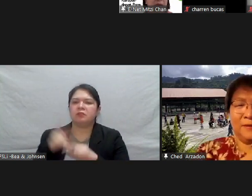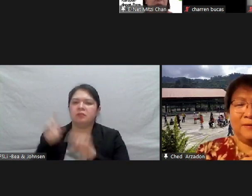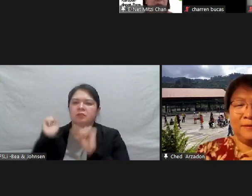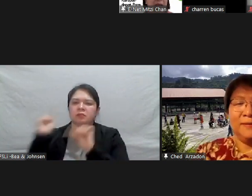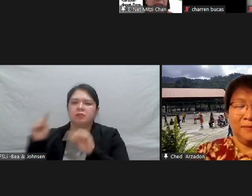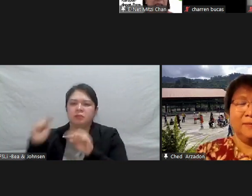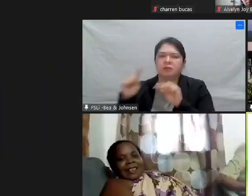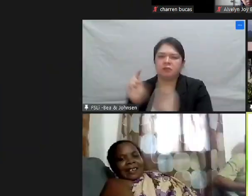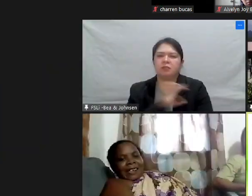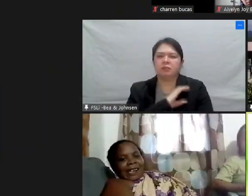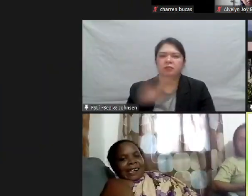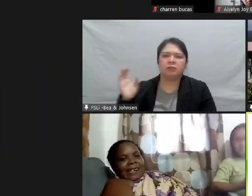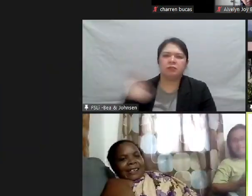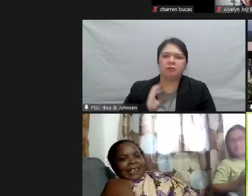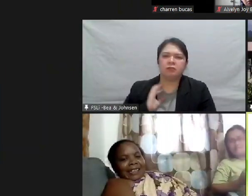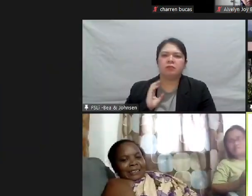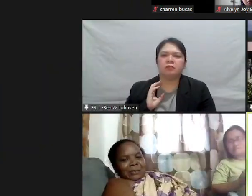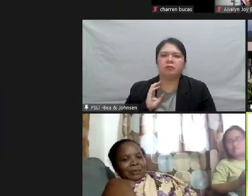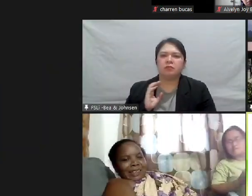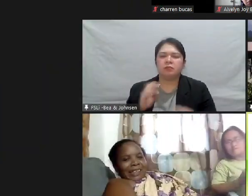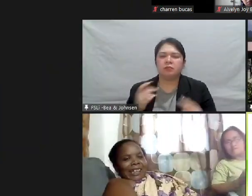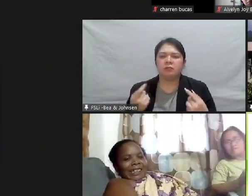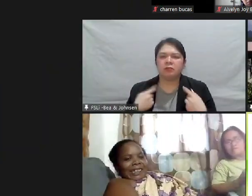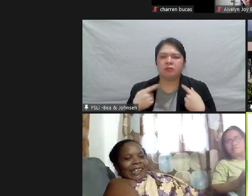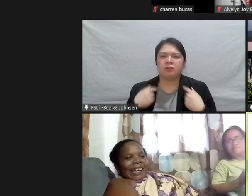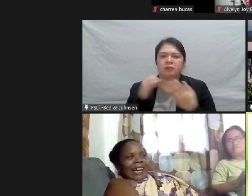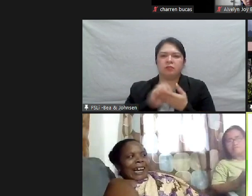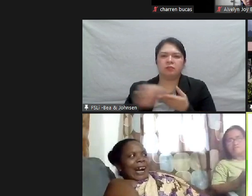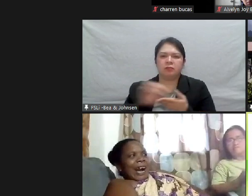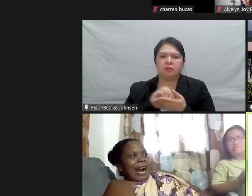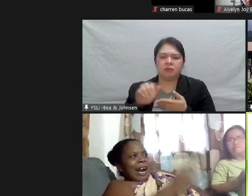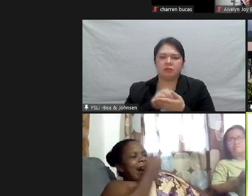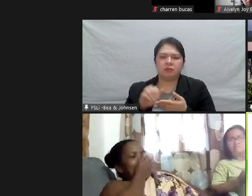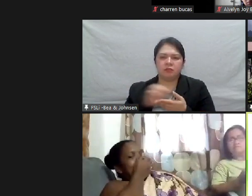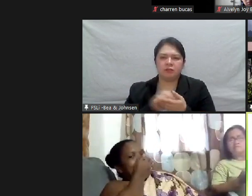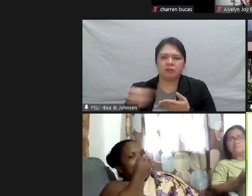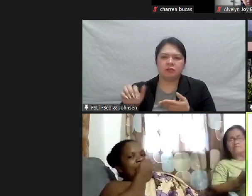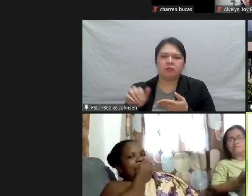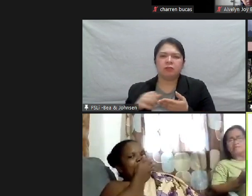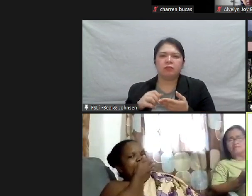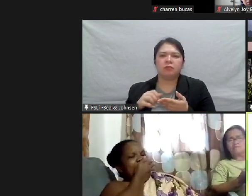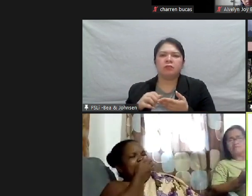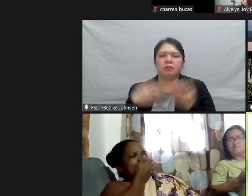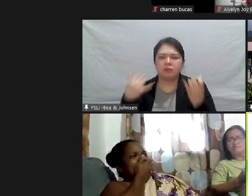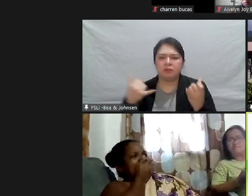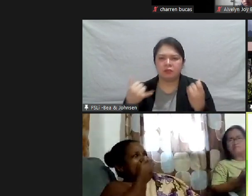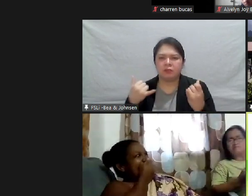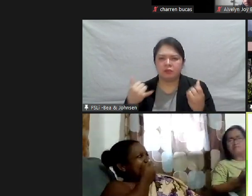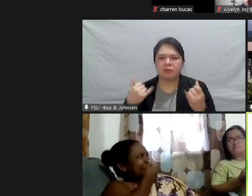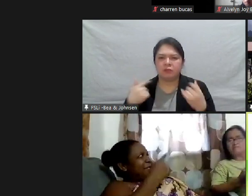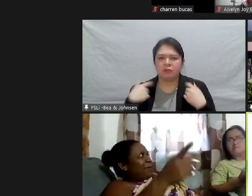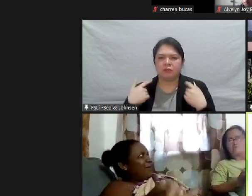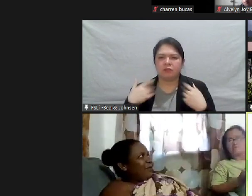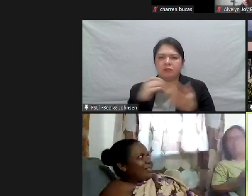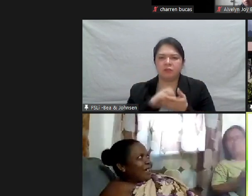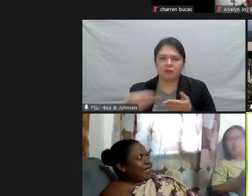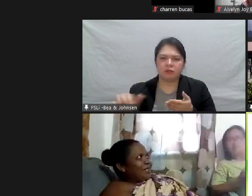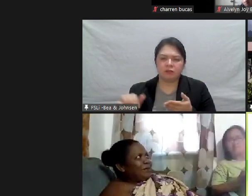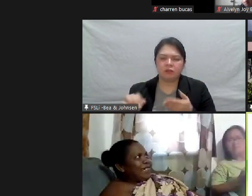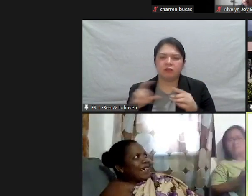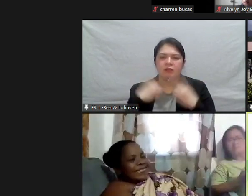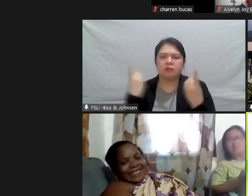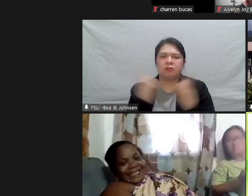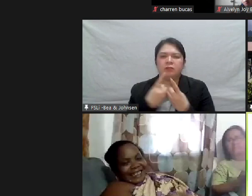sa Kongreso, ang laging sinasabi, implementasyon ang problema. So habang ganito ang implementasyon ng DepEd,